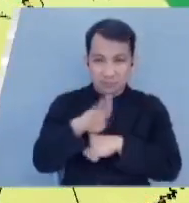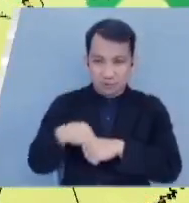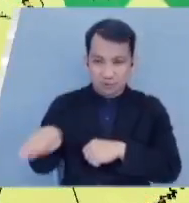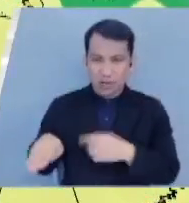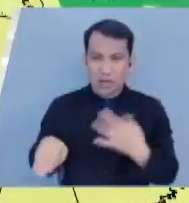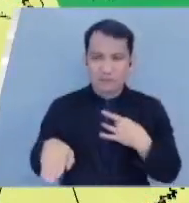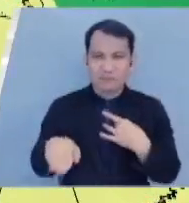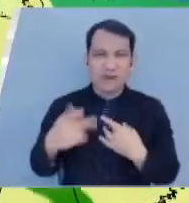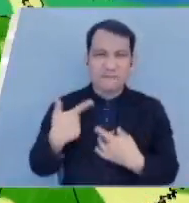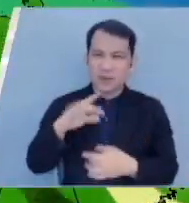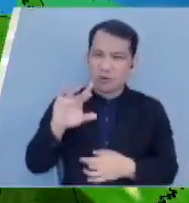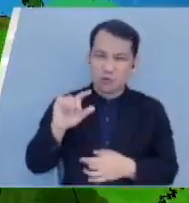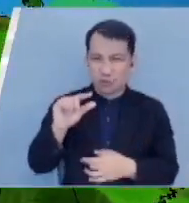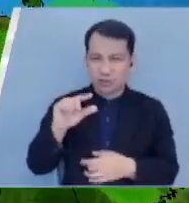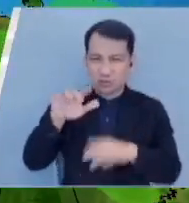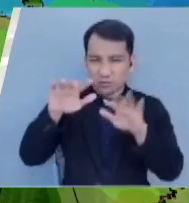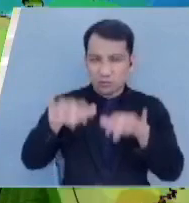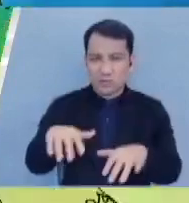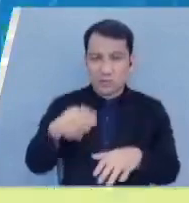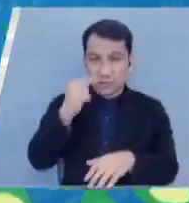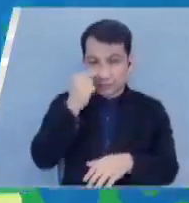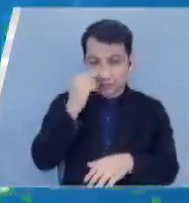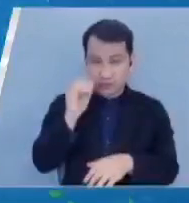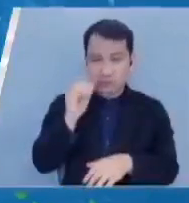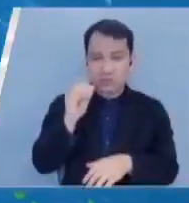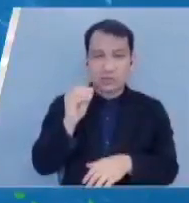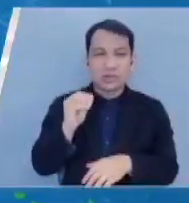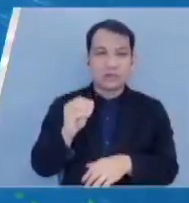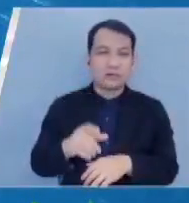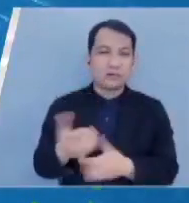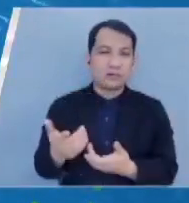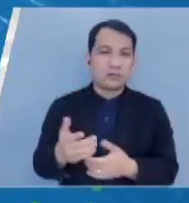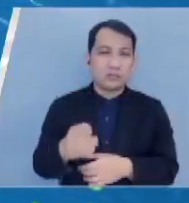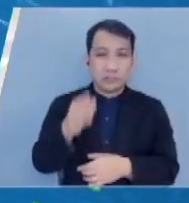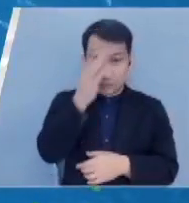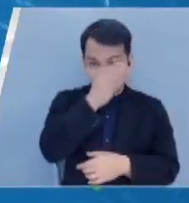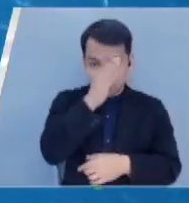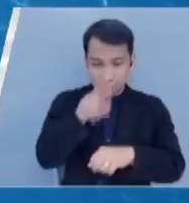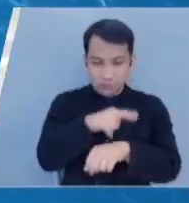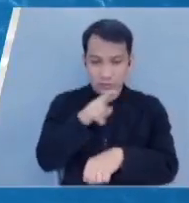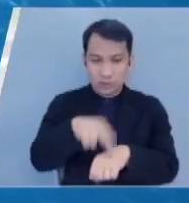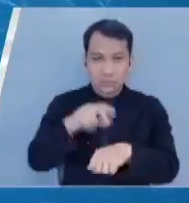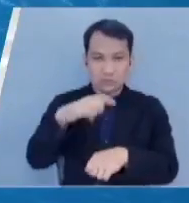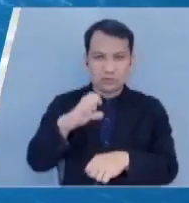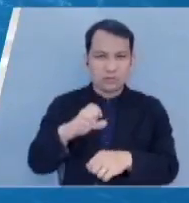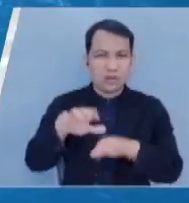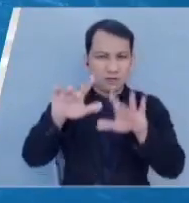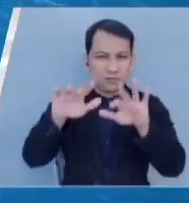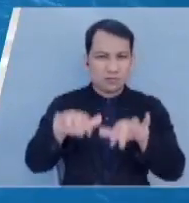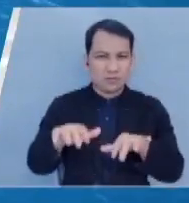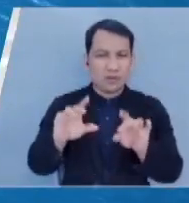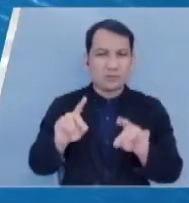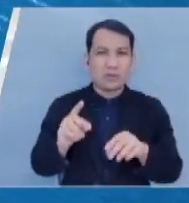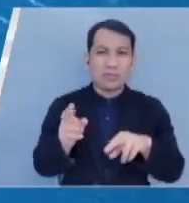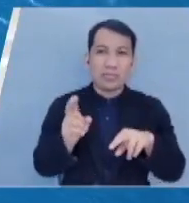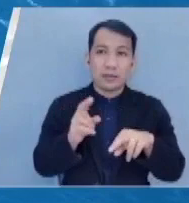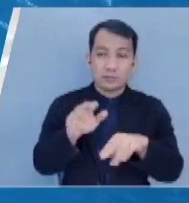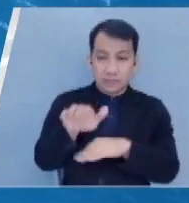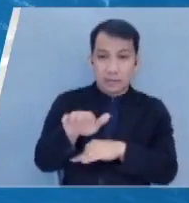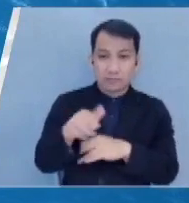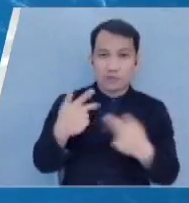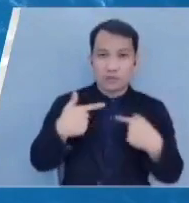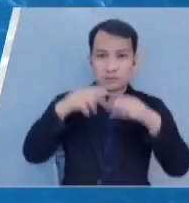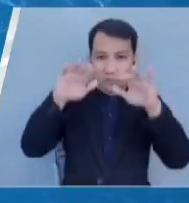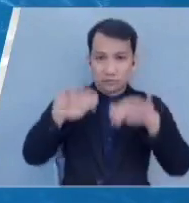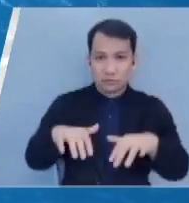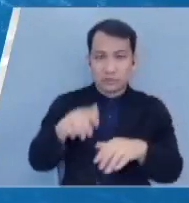Negros Oriental. Light rains naman ang aasahan sa Bicol Region at Quezon. Madadagdagan po ang ulan sa hapon sa Luzon,